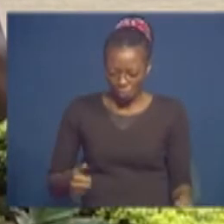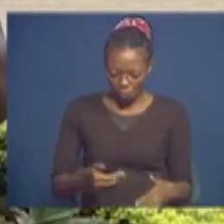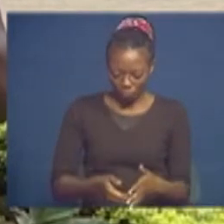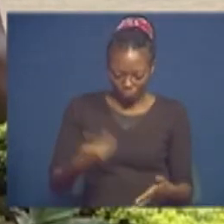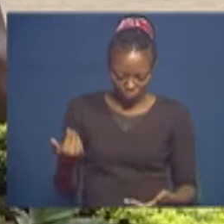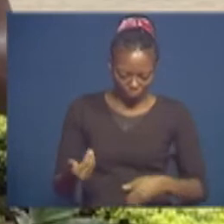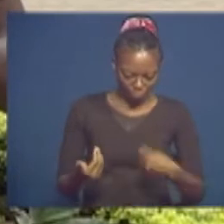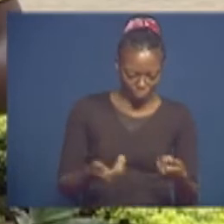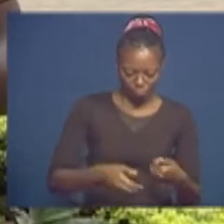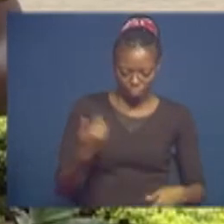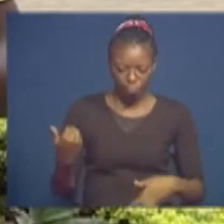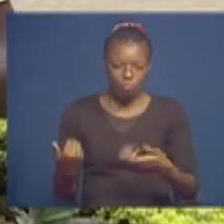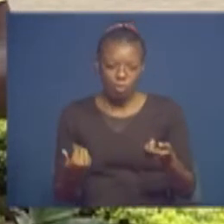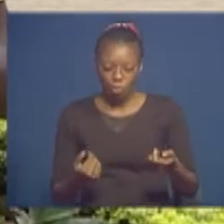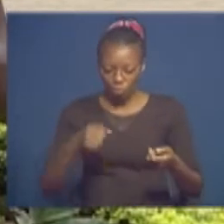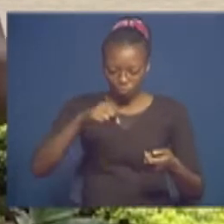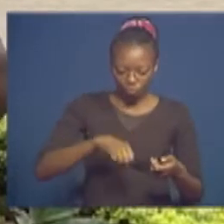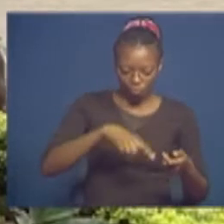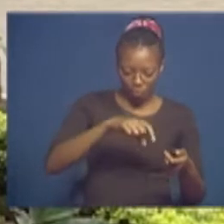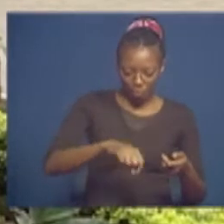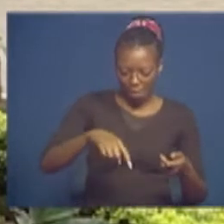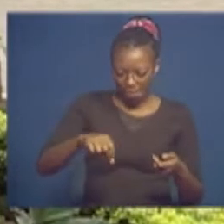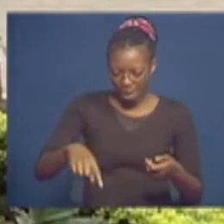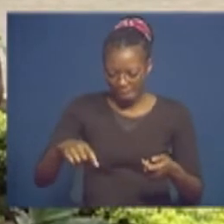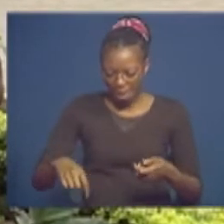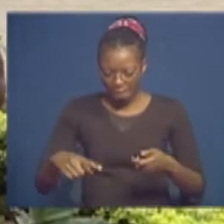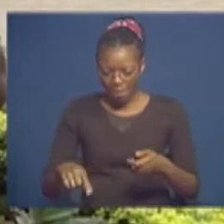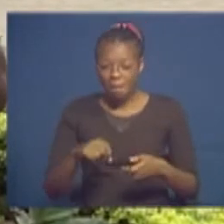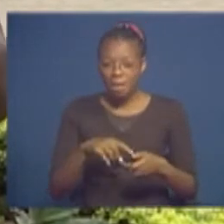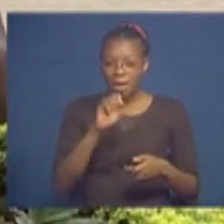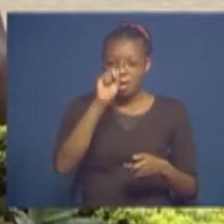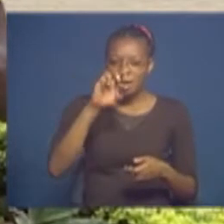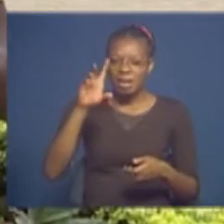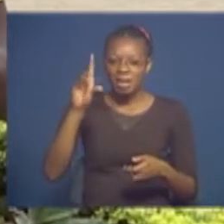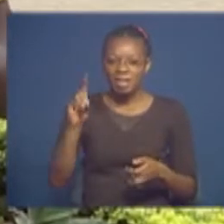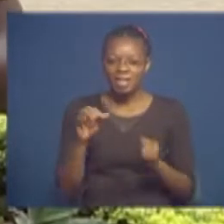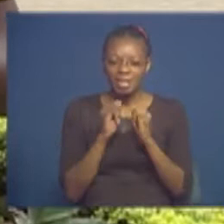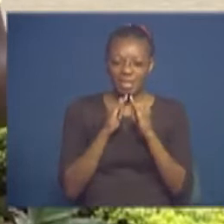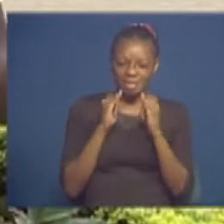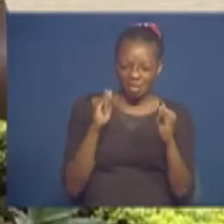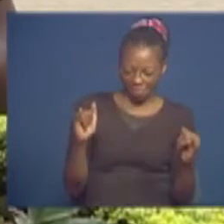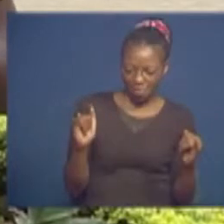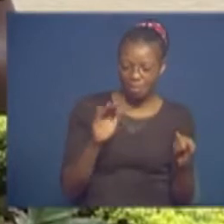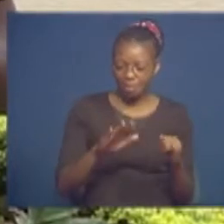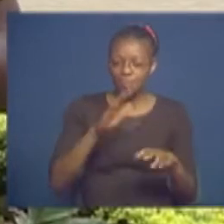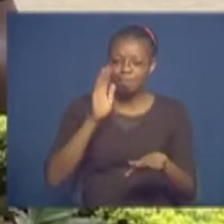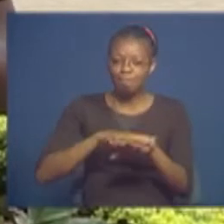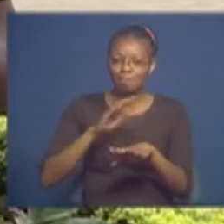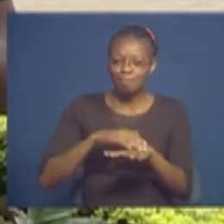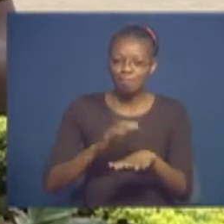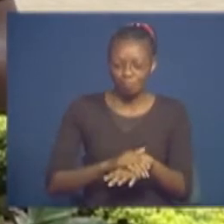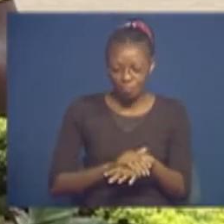katika kilimo chochote kile cha mboga. Hakikisha kwamba umepanda mbegu safi na iliyoidhinishwa. Kupata mbegu safi ya mboga